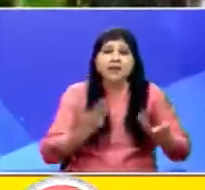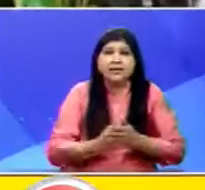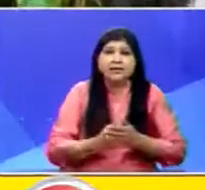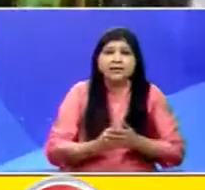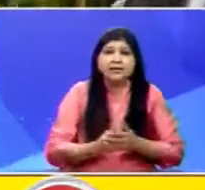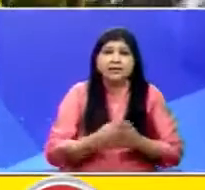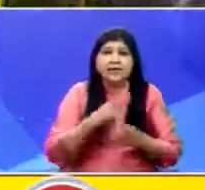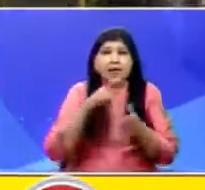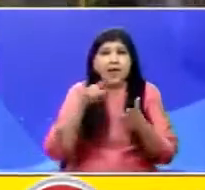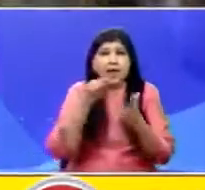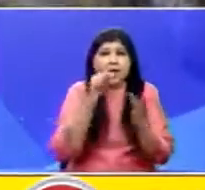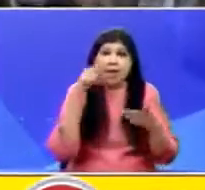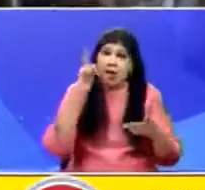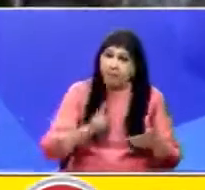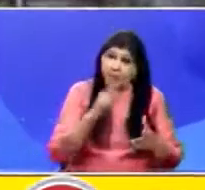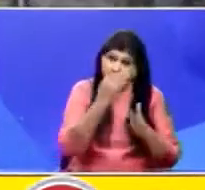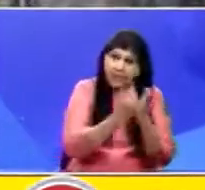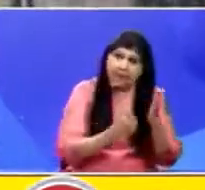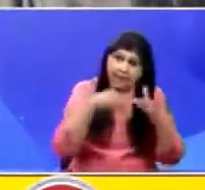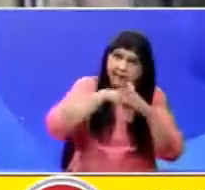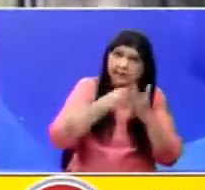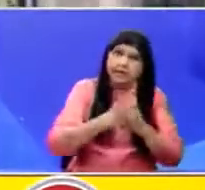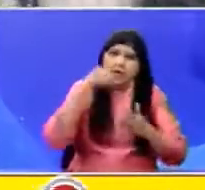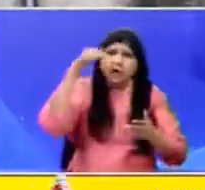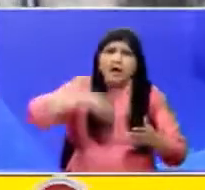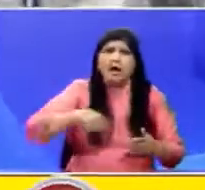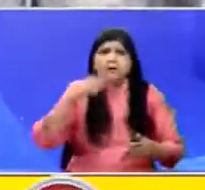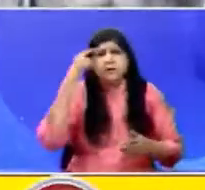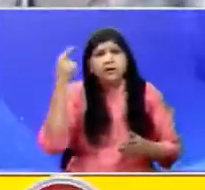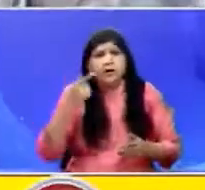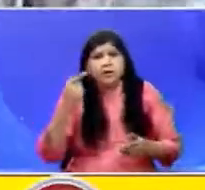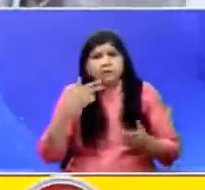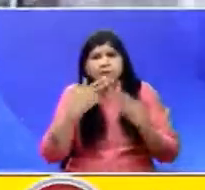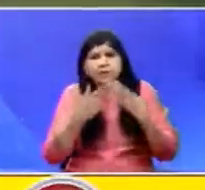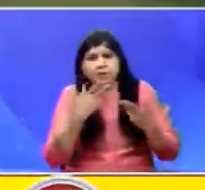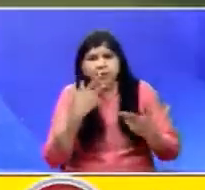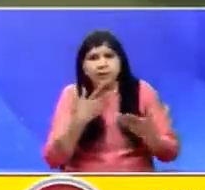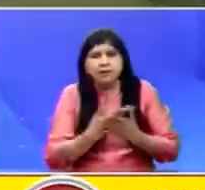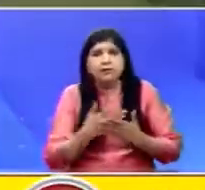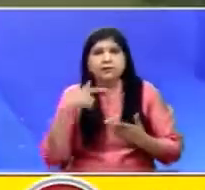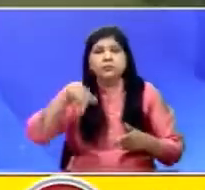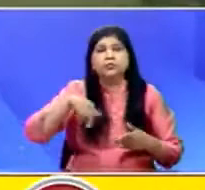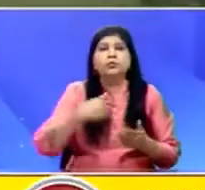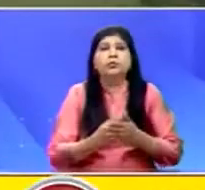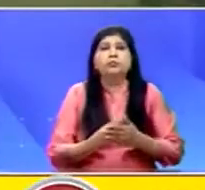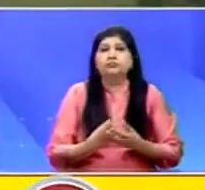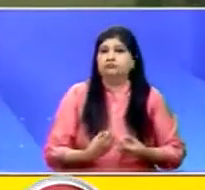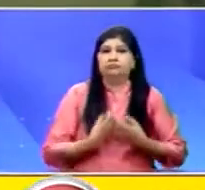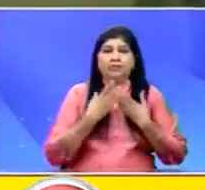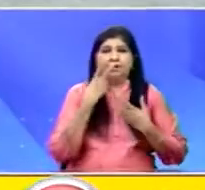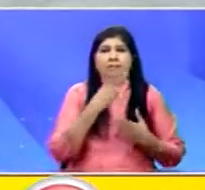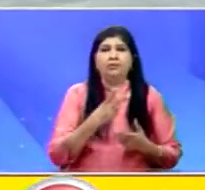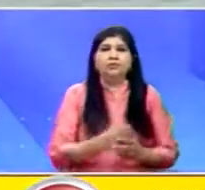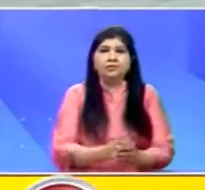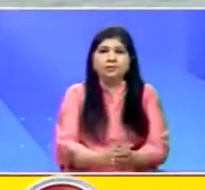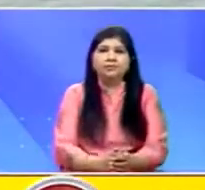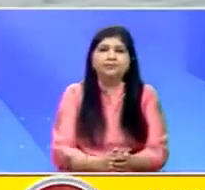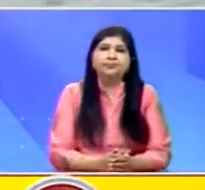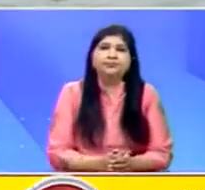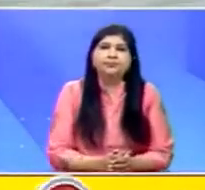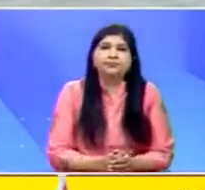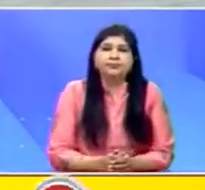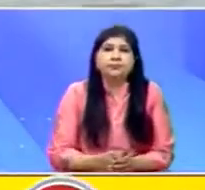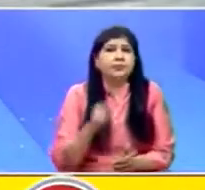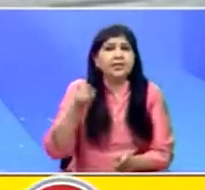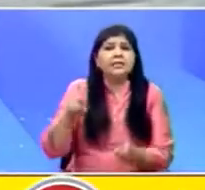है। जब ये ज्ञान हम आज के संदर्भ में देखते हैं तो रोमांचित हो उठते हैं, लेकिन